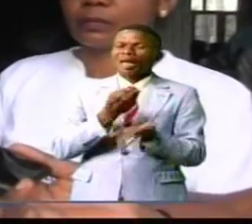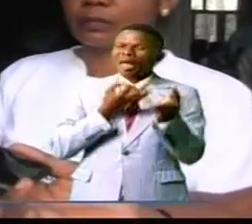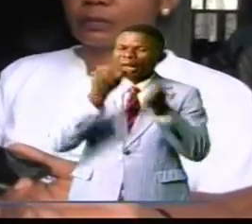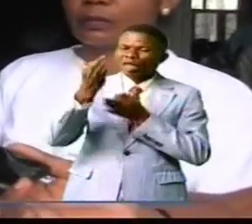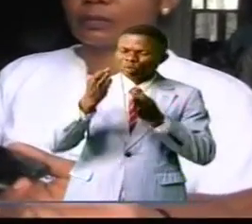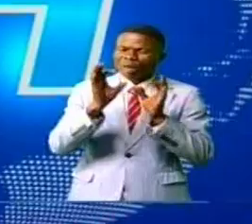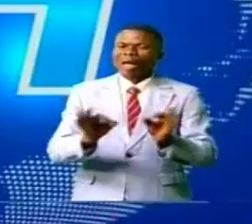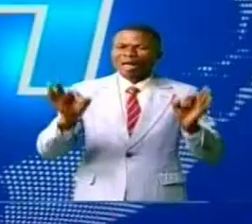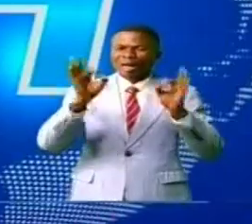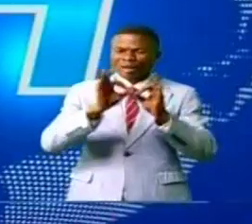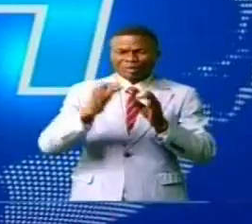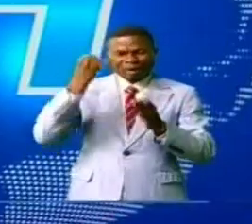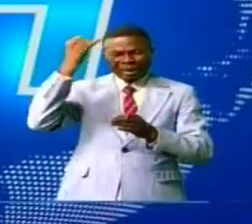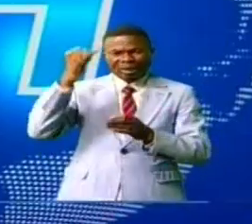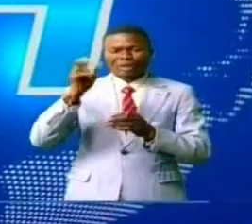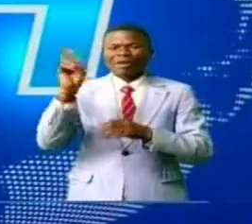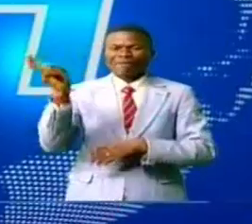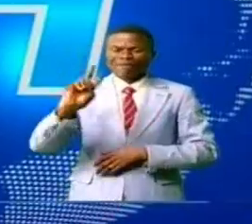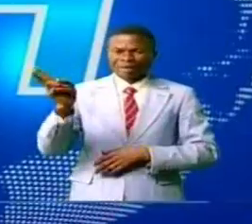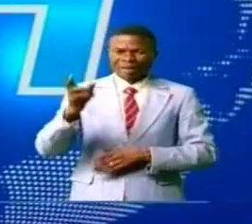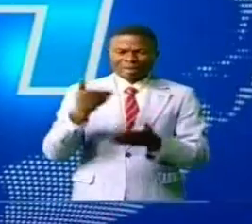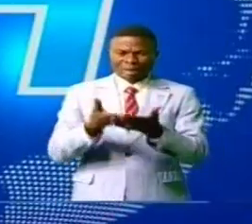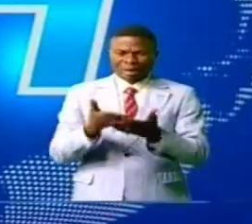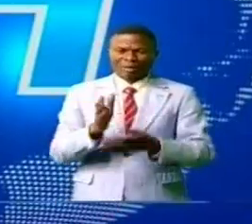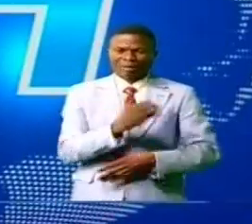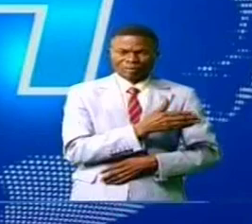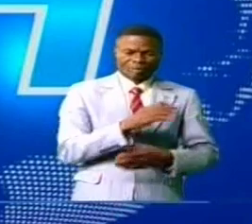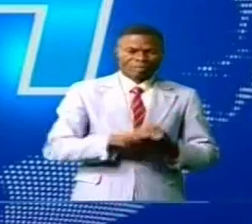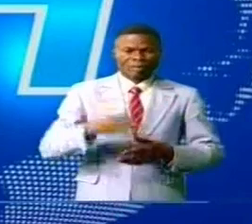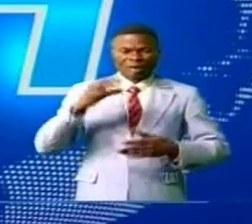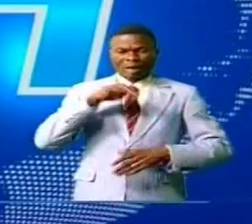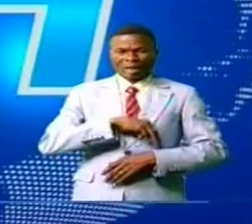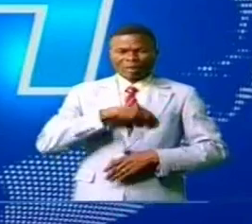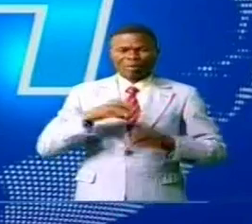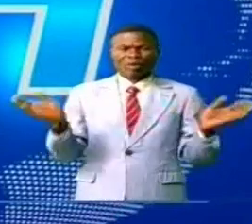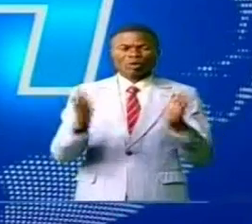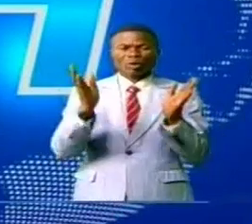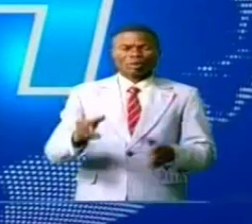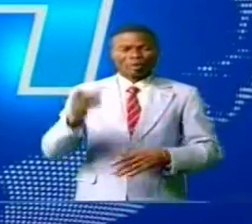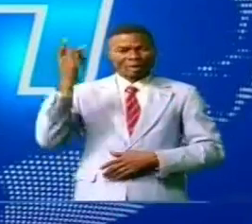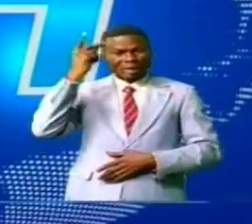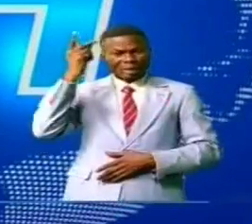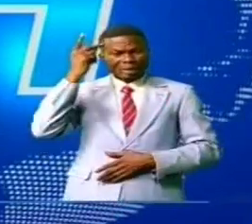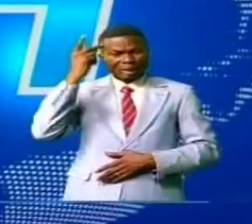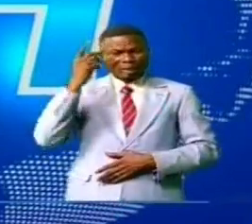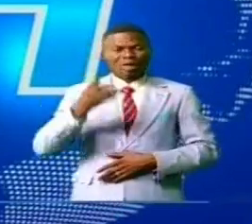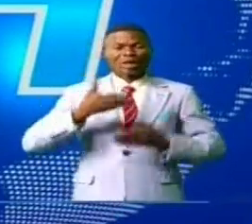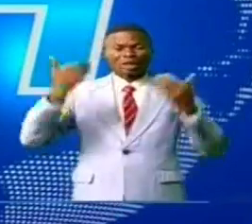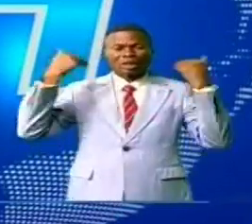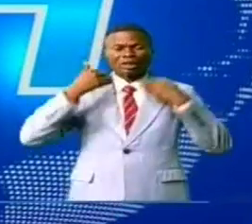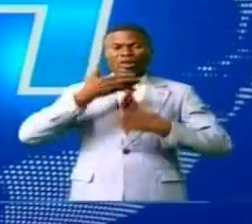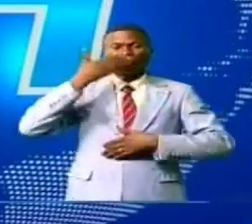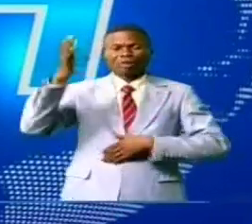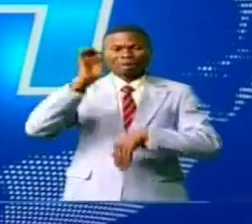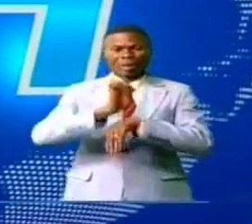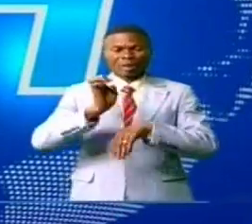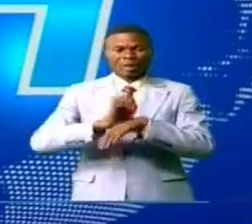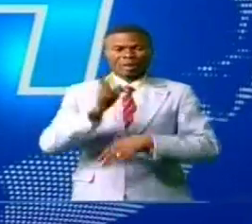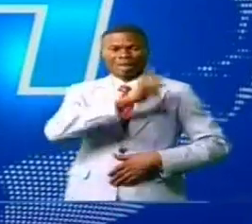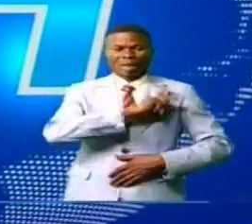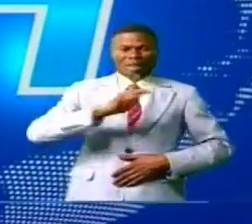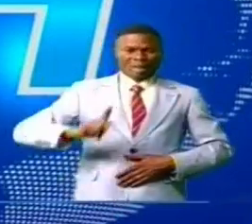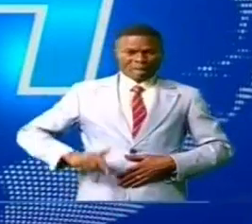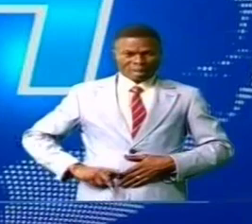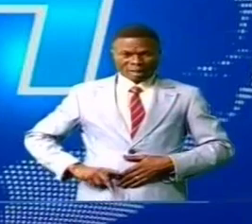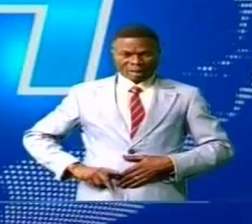cette ligne verte orientée. En mission pastorale à Kinshasa, les chefs spirituels de l'église kimbanguiste